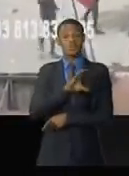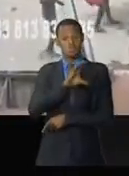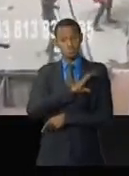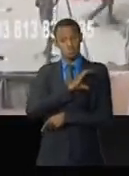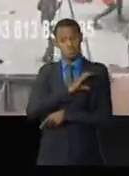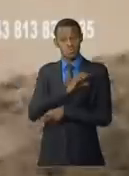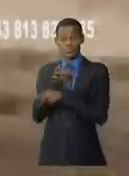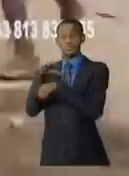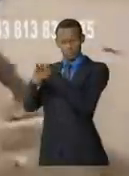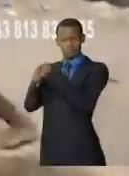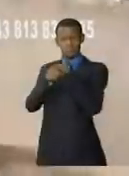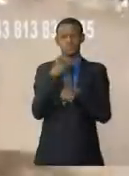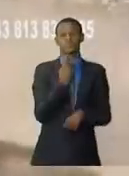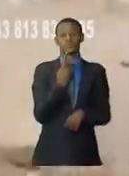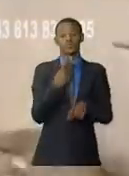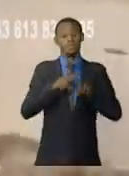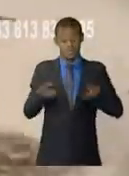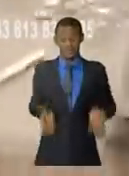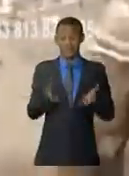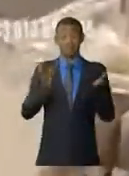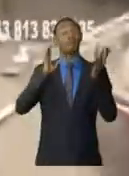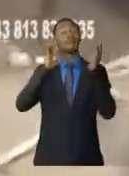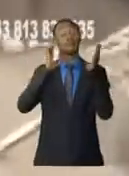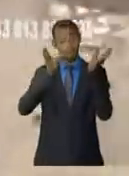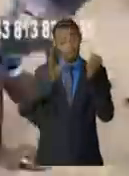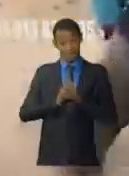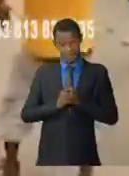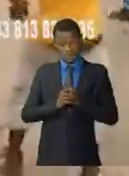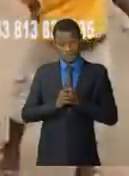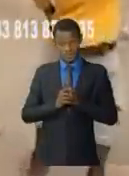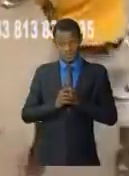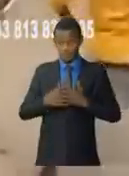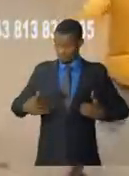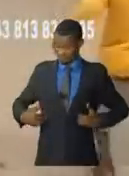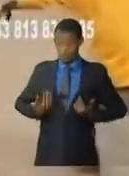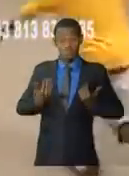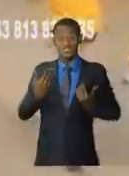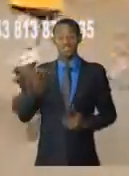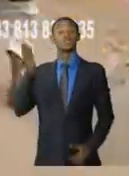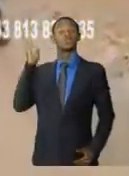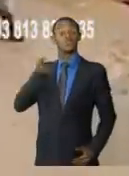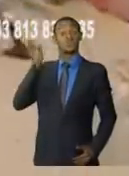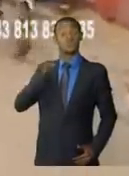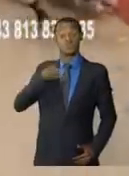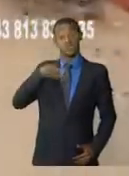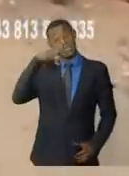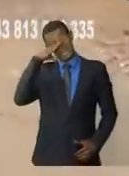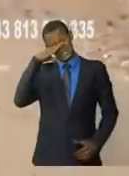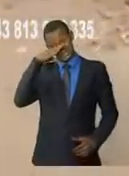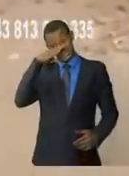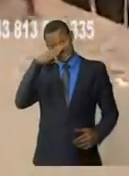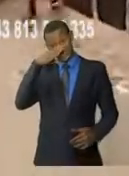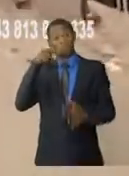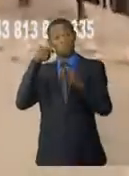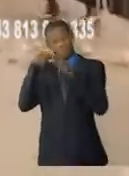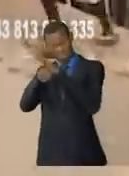en bande organisée communément appelée Kuluna qui perturbent la quiétude des paisibles citoyens par de razzias régulières nécessitent